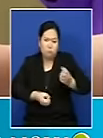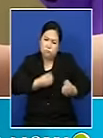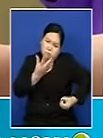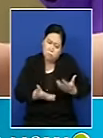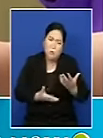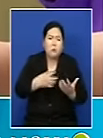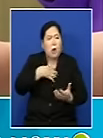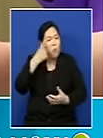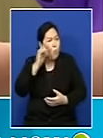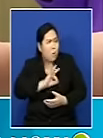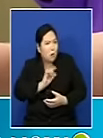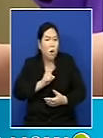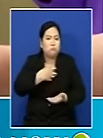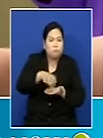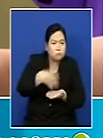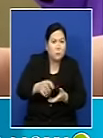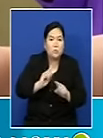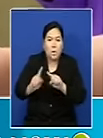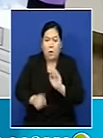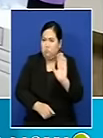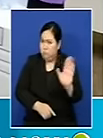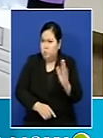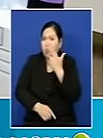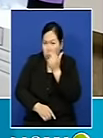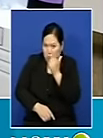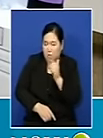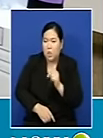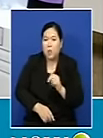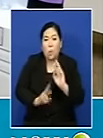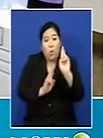ขึ้นนะคะเพราะเขาค่อนข้างให้ความสำคัญกับช่วง7วันโค้งสุดท้ายก่อนถึงวันที่7สิงหาคม กับจะ